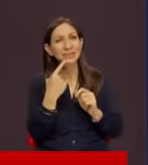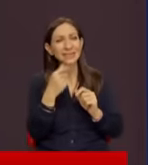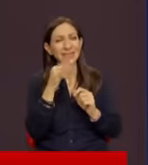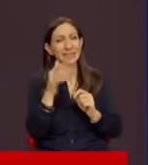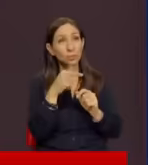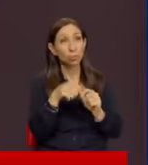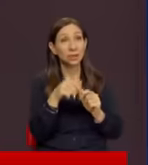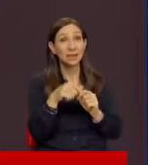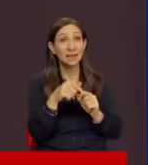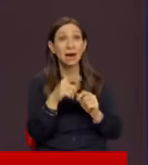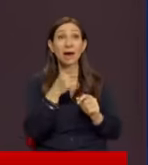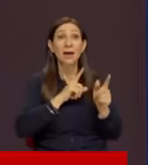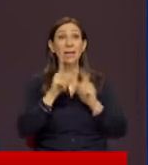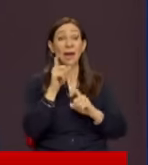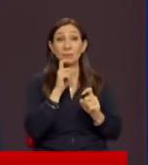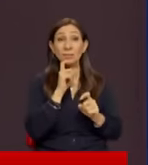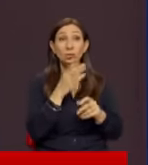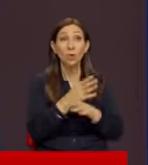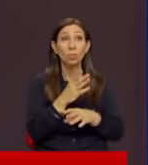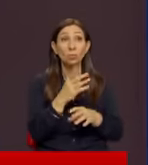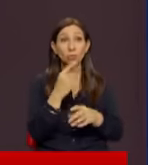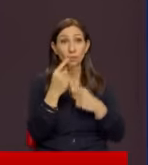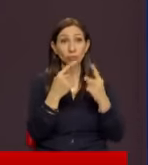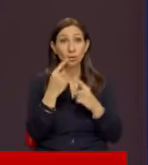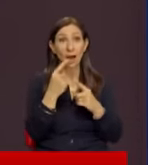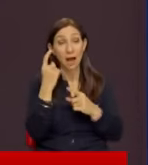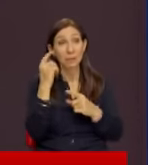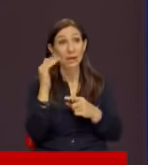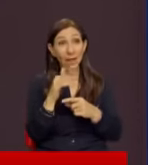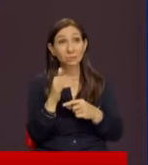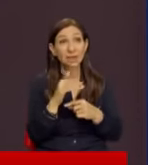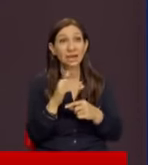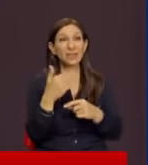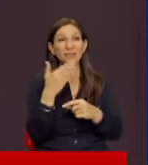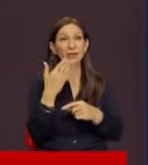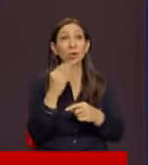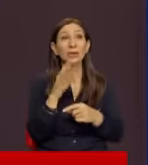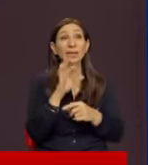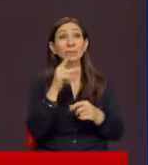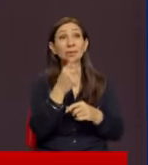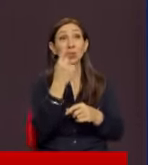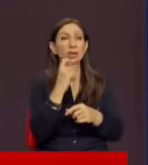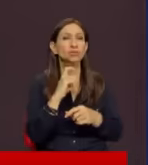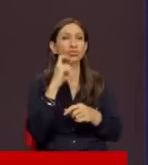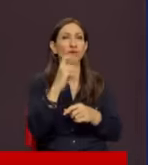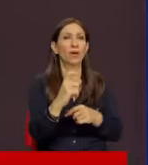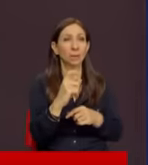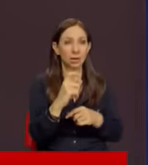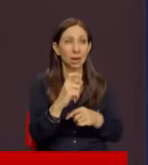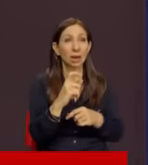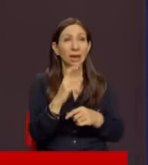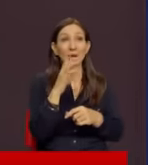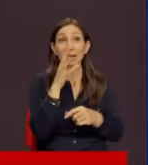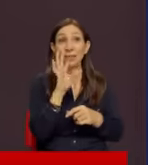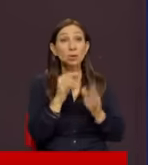abi buradayken adaylar mı yanlış doğru mu vesaire diye konuşurken aklıma gelmişti. Yani fırsat olmadı. Tam senin soruna denk geliyor. Ya